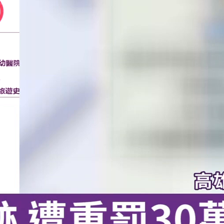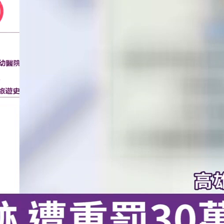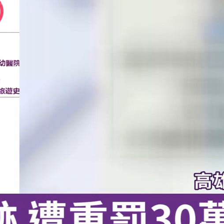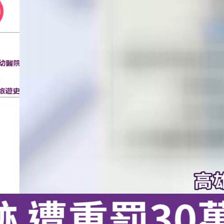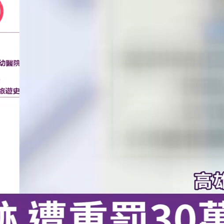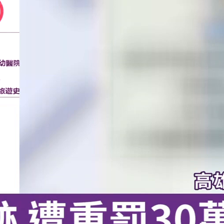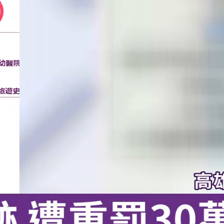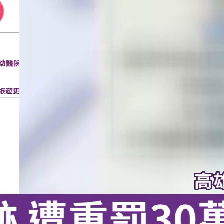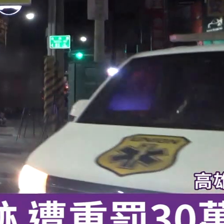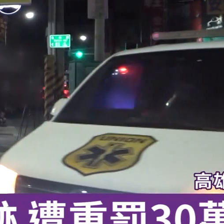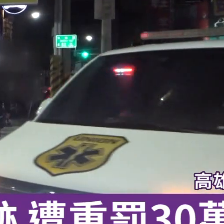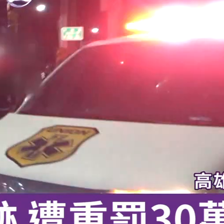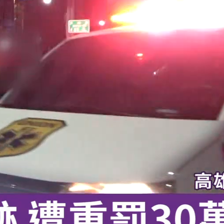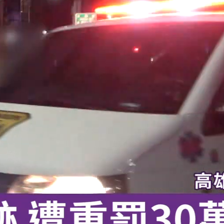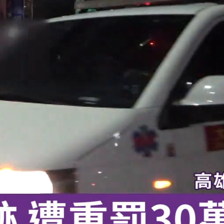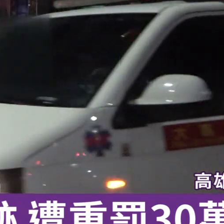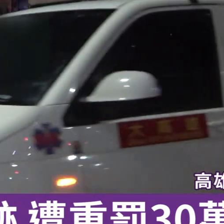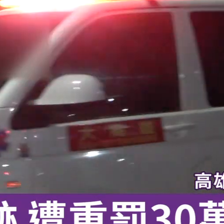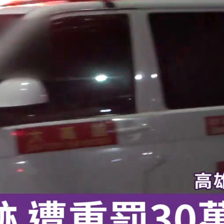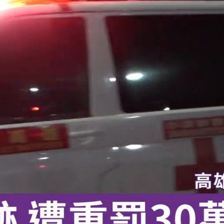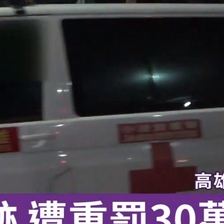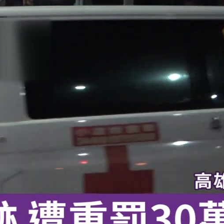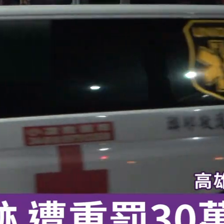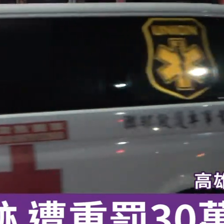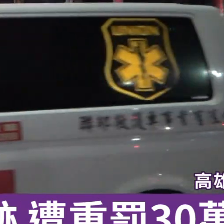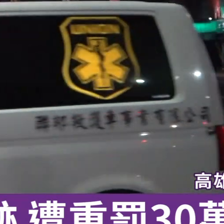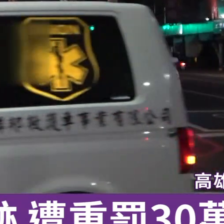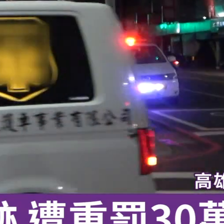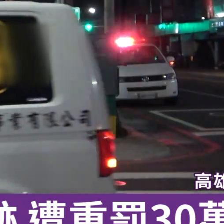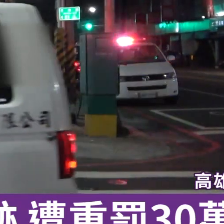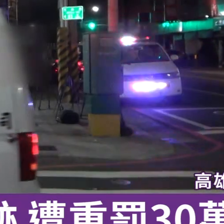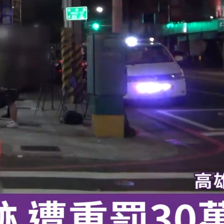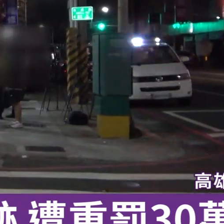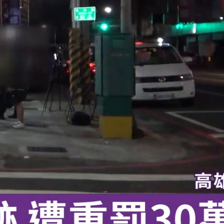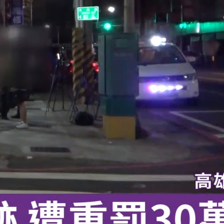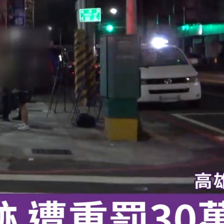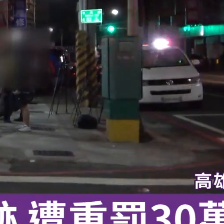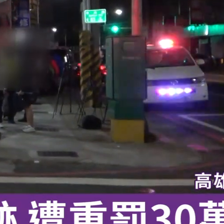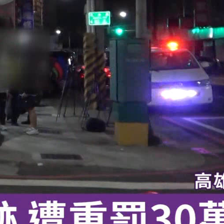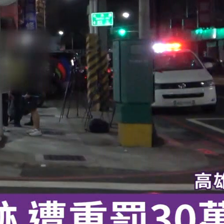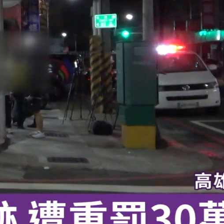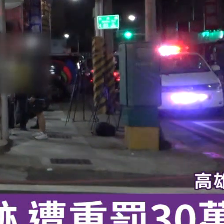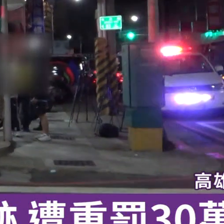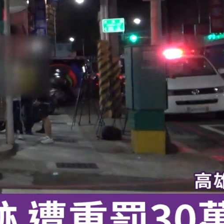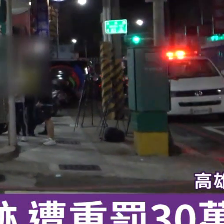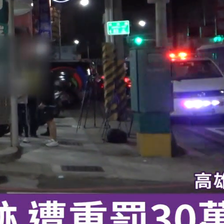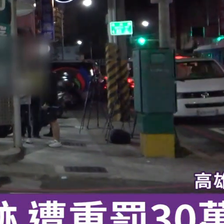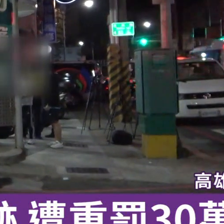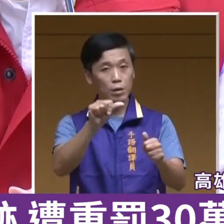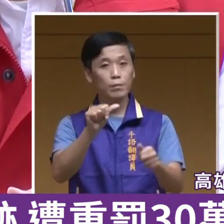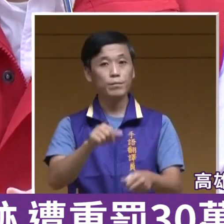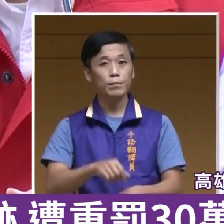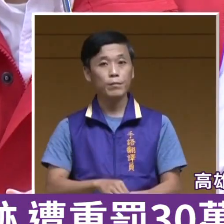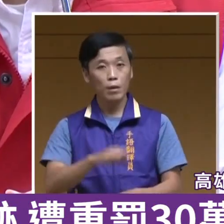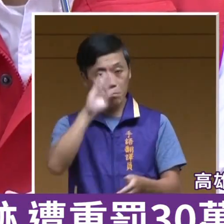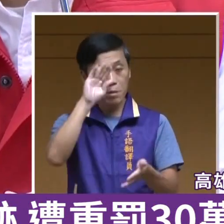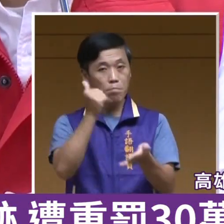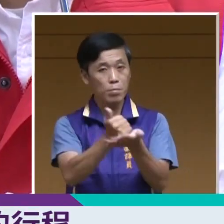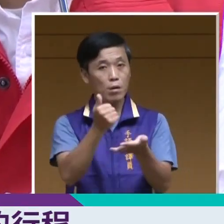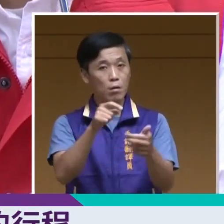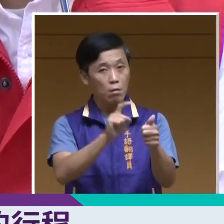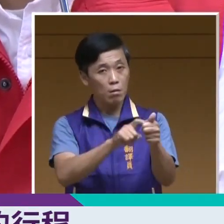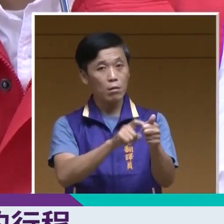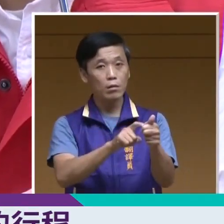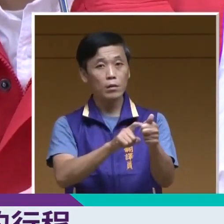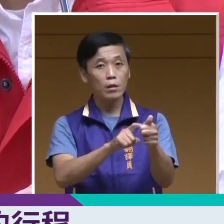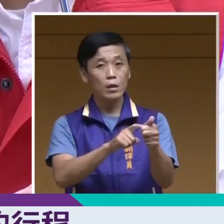10个小时，造成后续的排间群聚案，一度找不出感染源。市府强调将重罚30万。 他隐匿